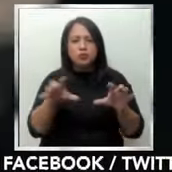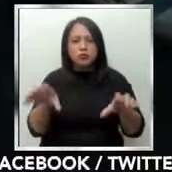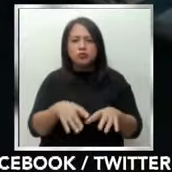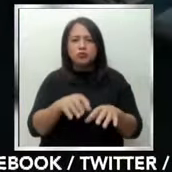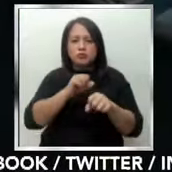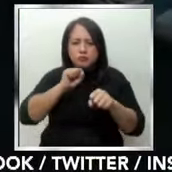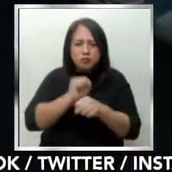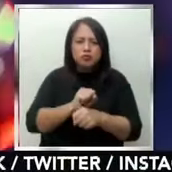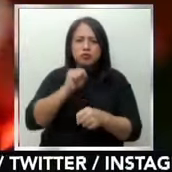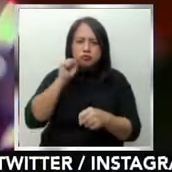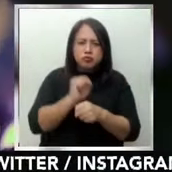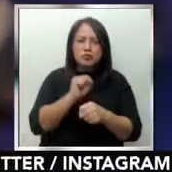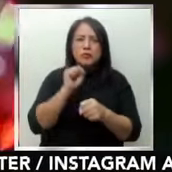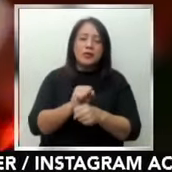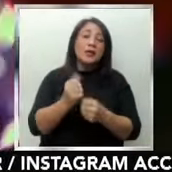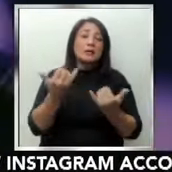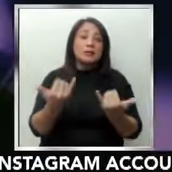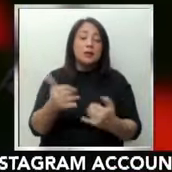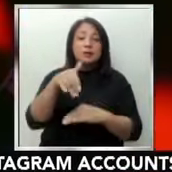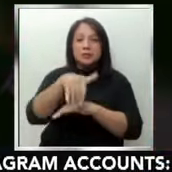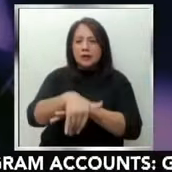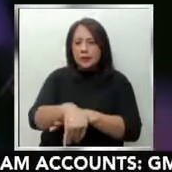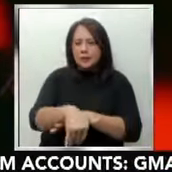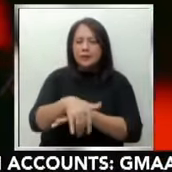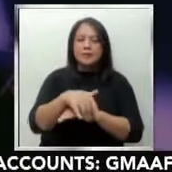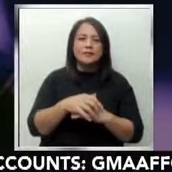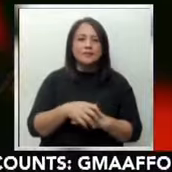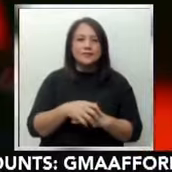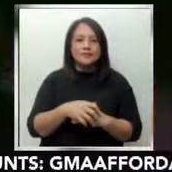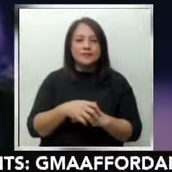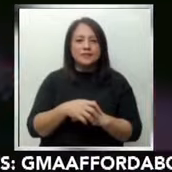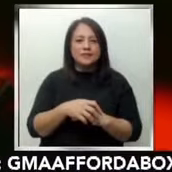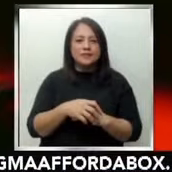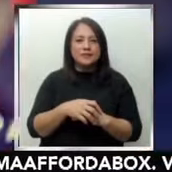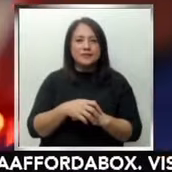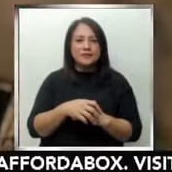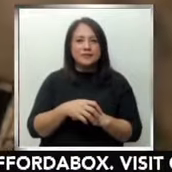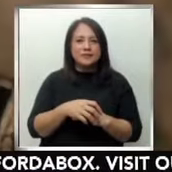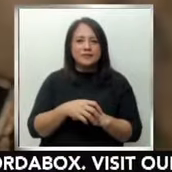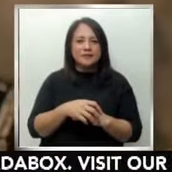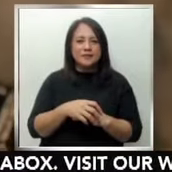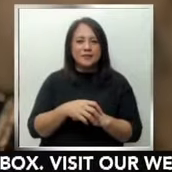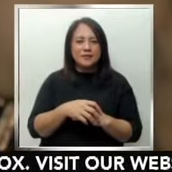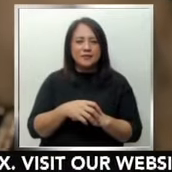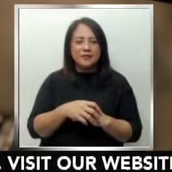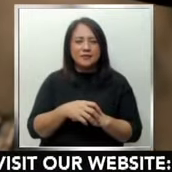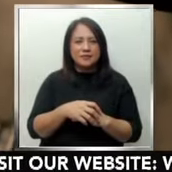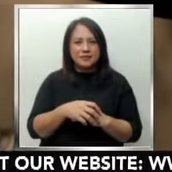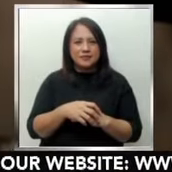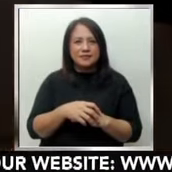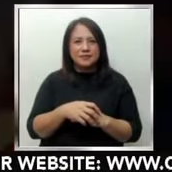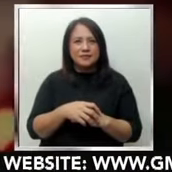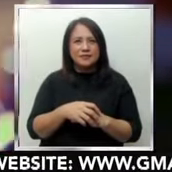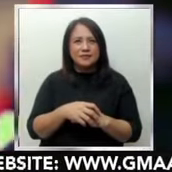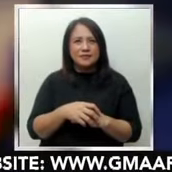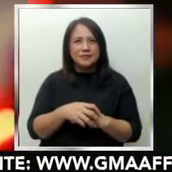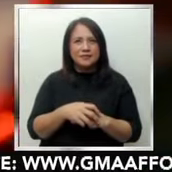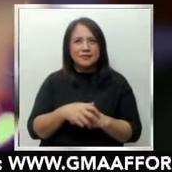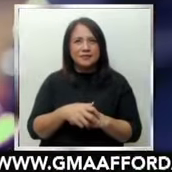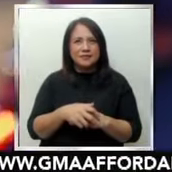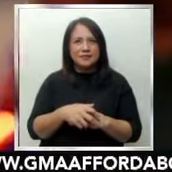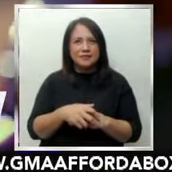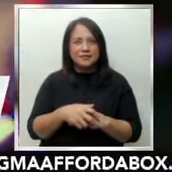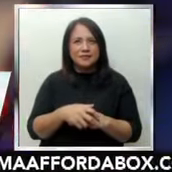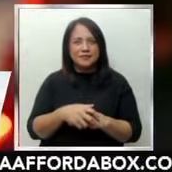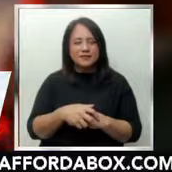namin as u's Descendants we are destined Guardians of her powerful jewelry mas